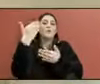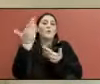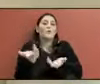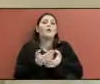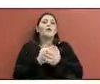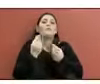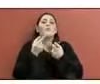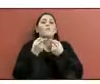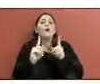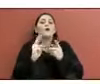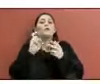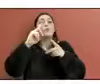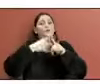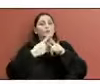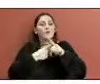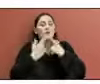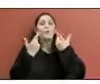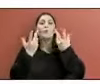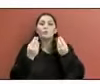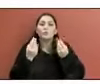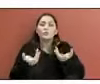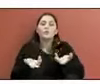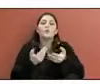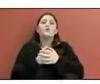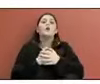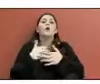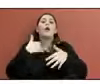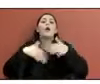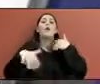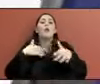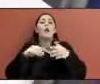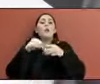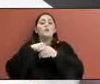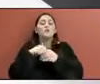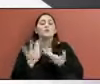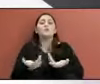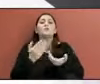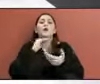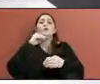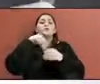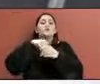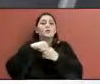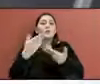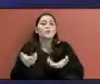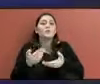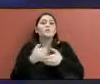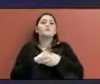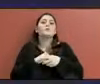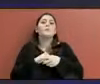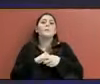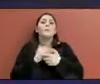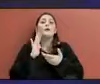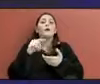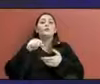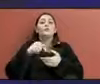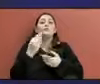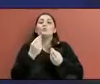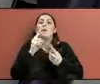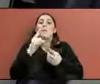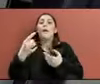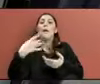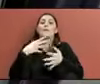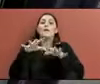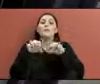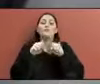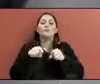projelerimiz de olacak. Engelliler noktasında da, yaşlılar noktasında da. Hatta bugün bir güzel haber aldık. Onu